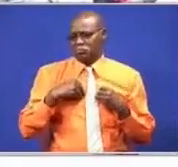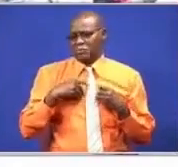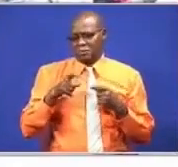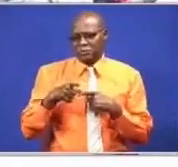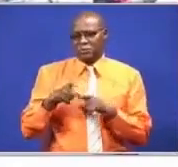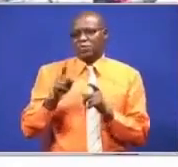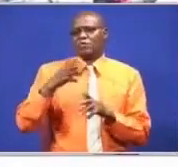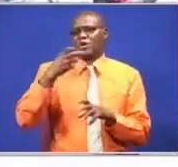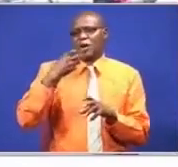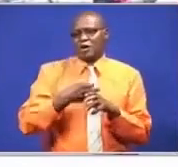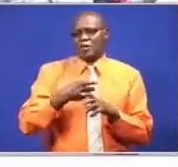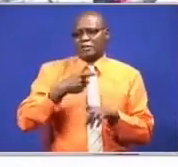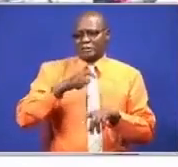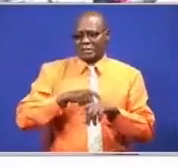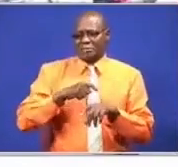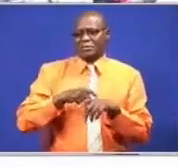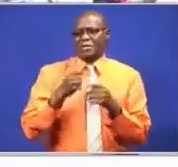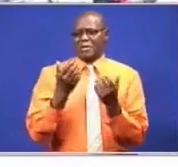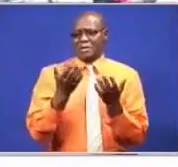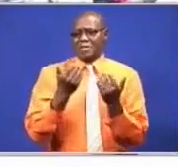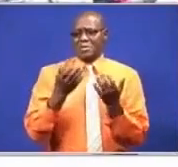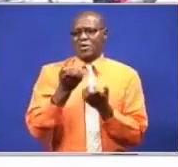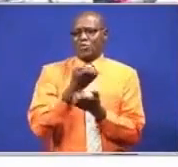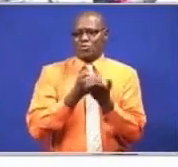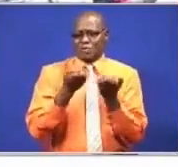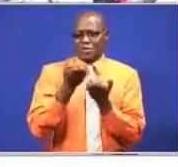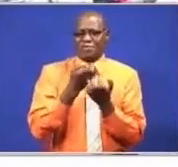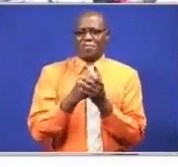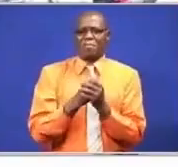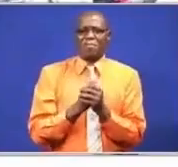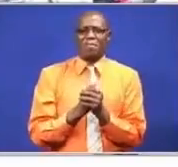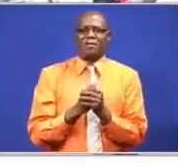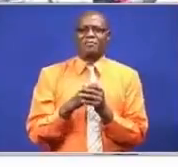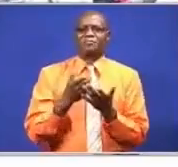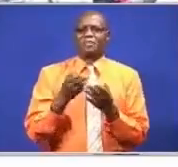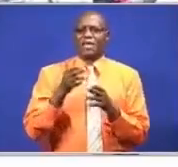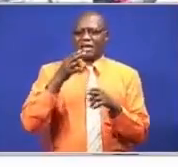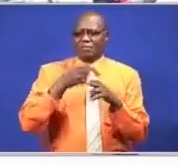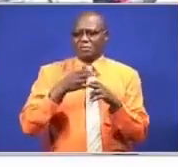times. Kennedy Kimani, Hope TV Newswatch, in Kapsabet, Nandi County.